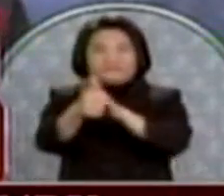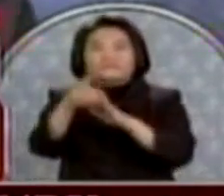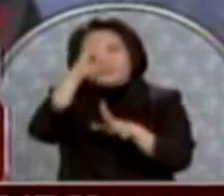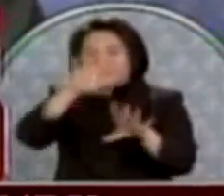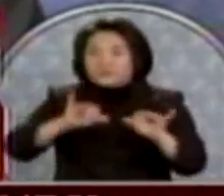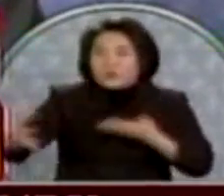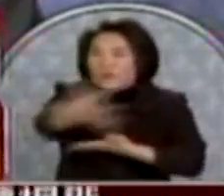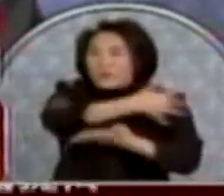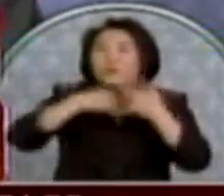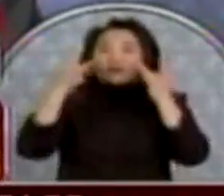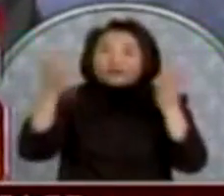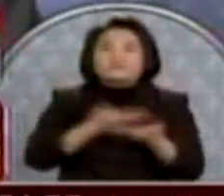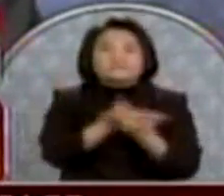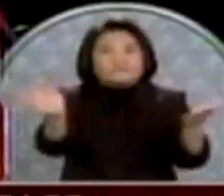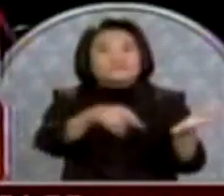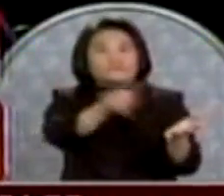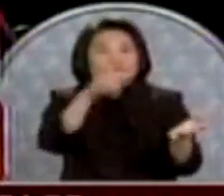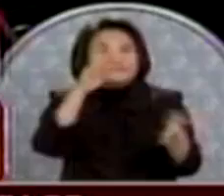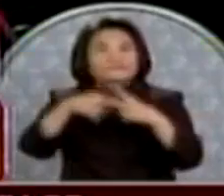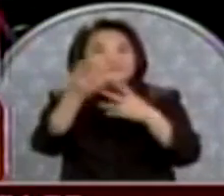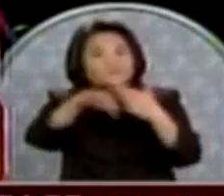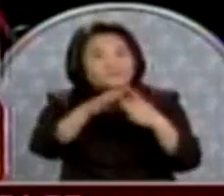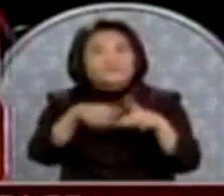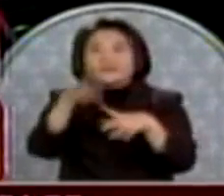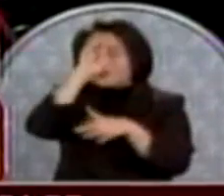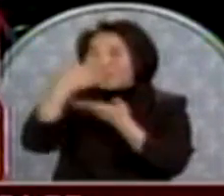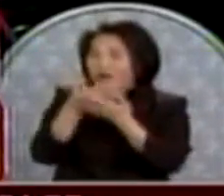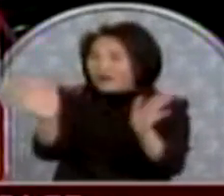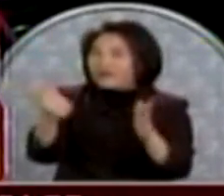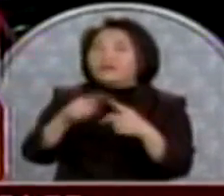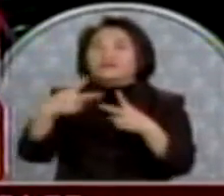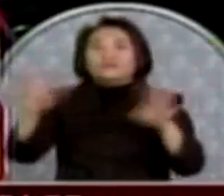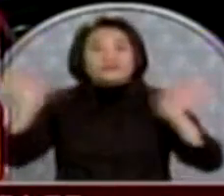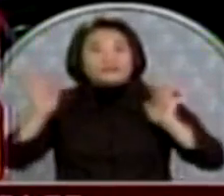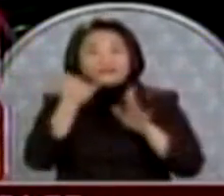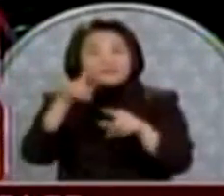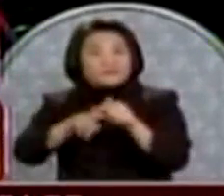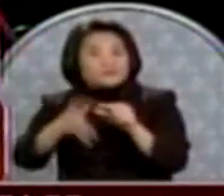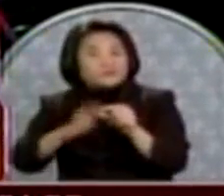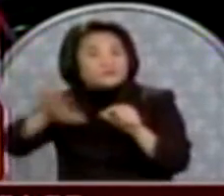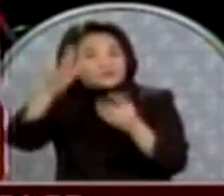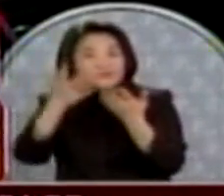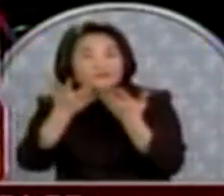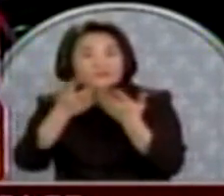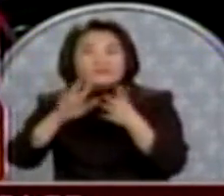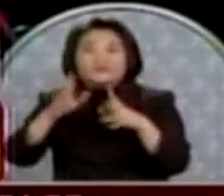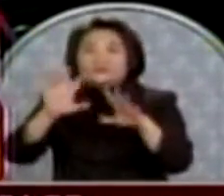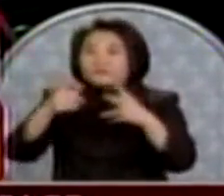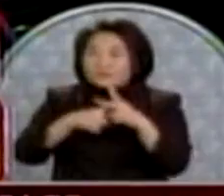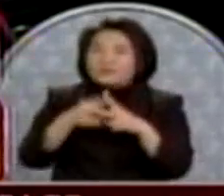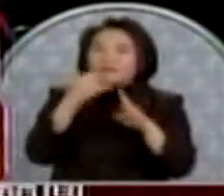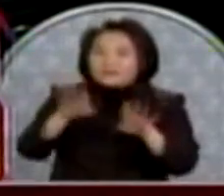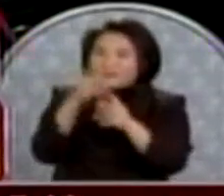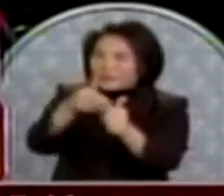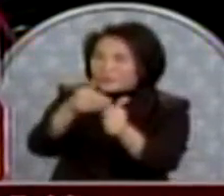土地，把收成的菜提供给在地的小学当成营养午餐，也推广孩子从中小学读书的时候开始